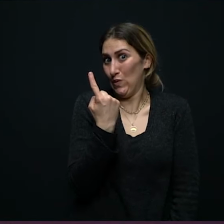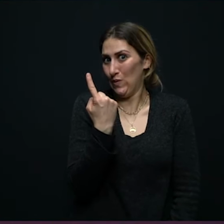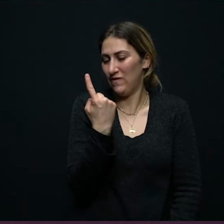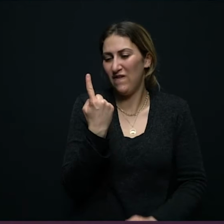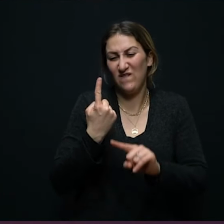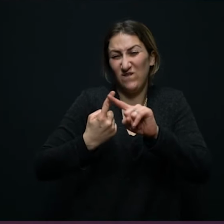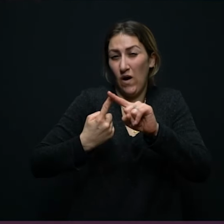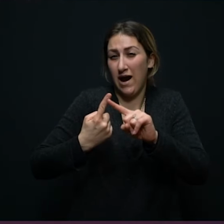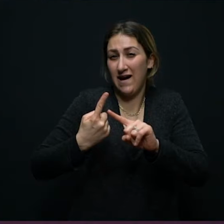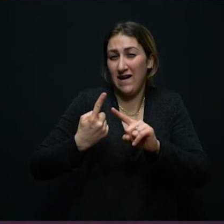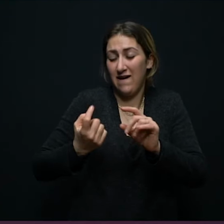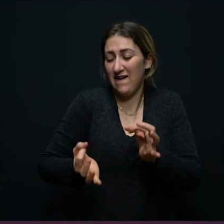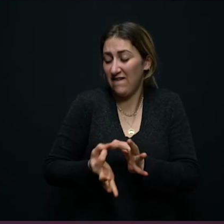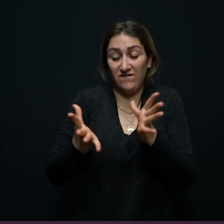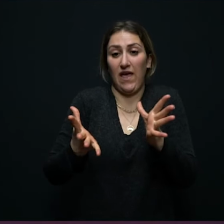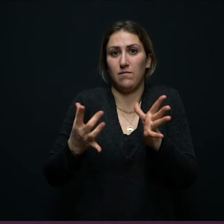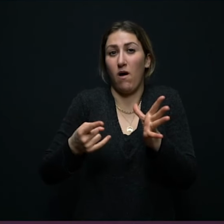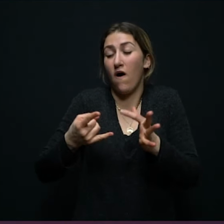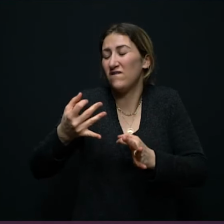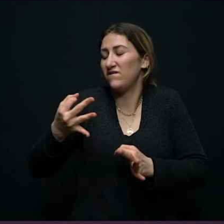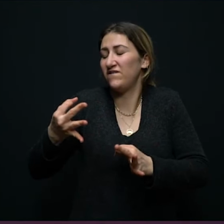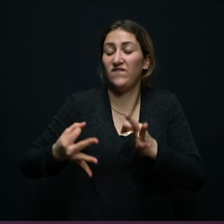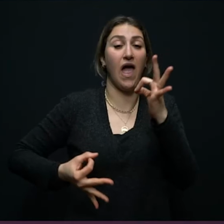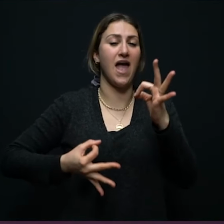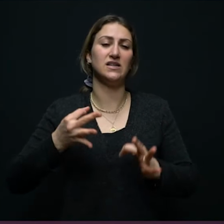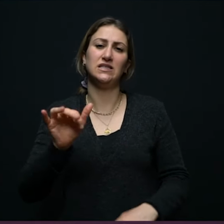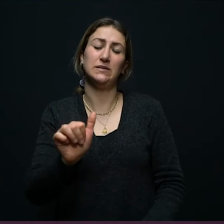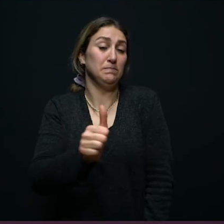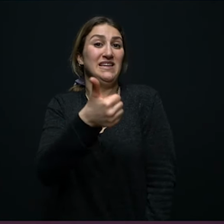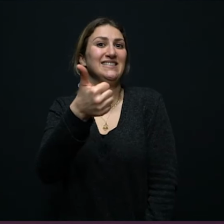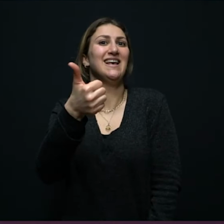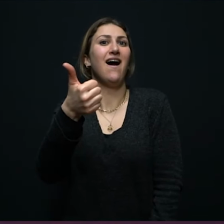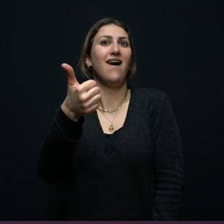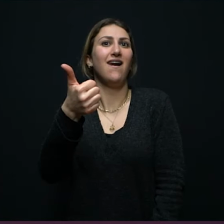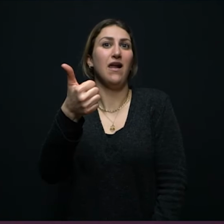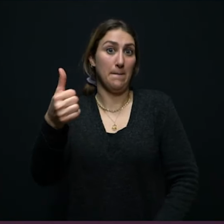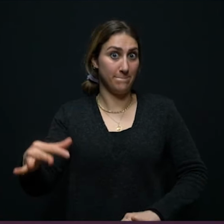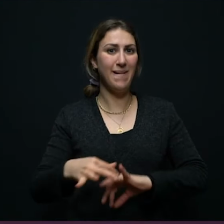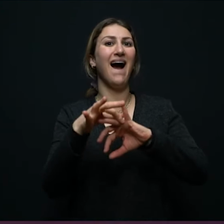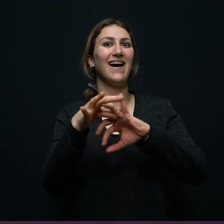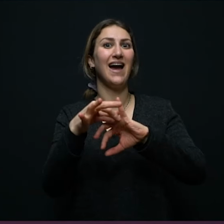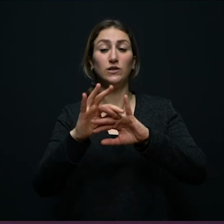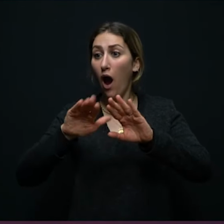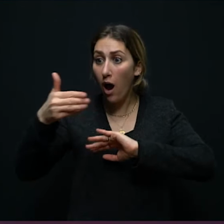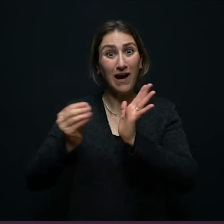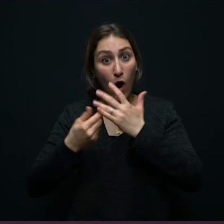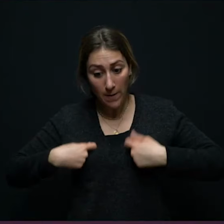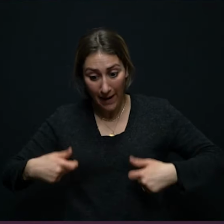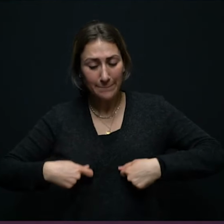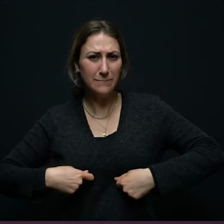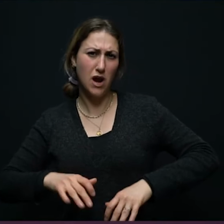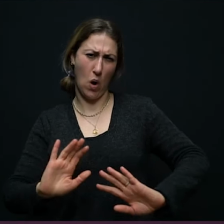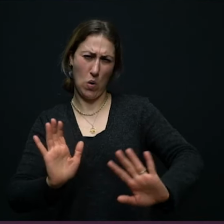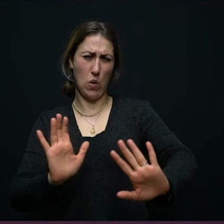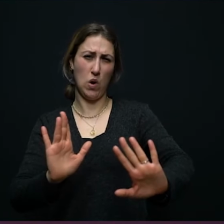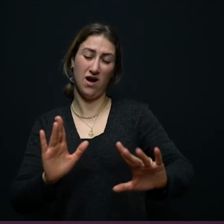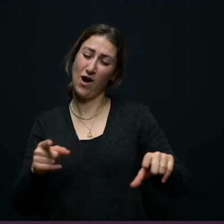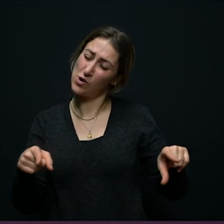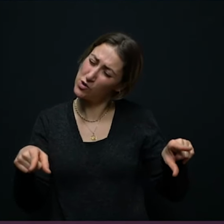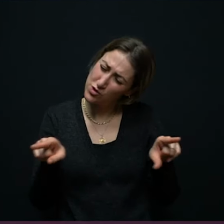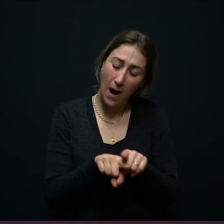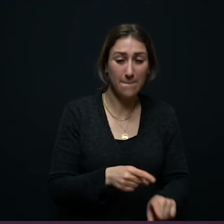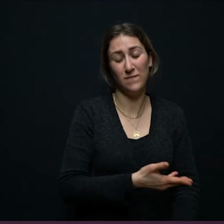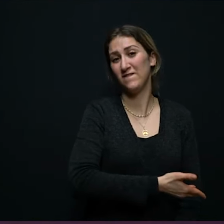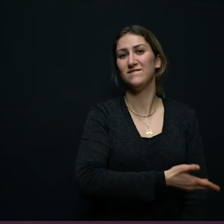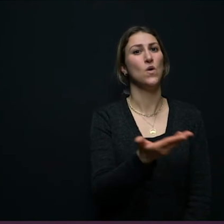c'est comme ça que tu es mon frère ma soeur tu es unique tu es mis à part dieu veut que